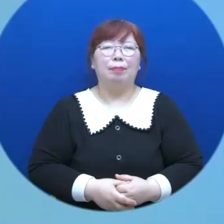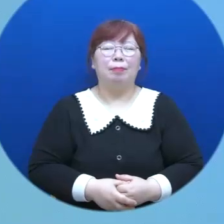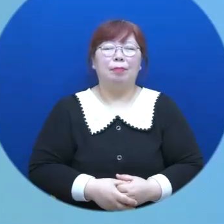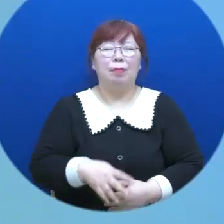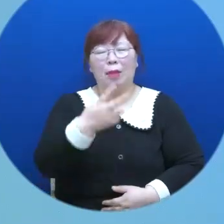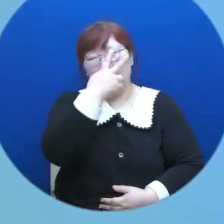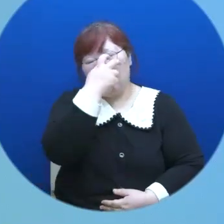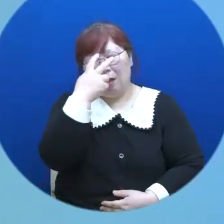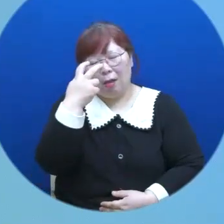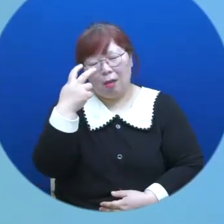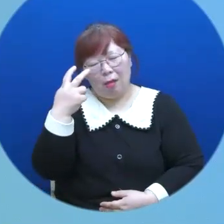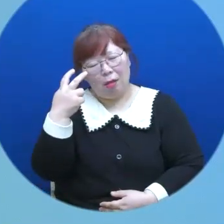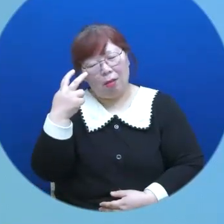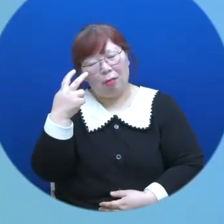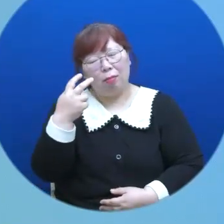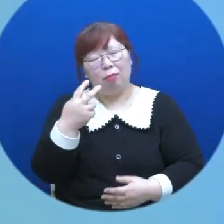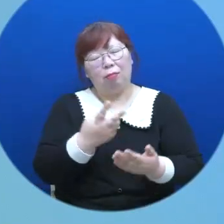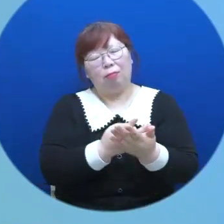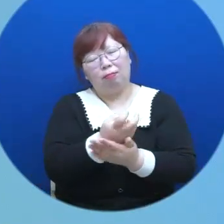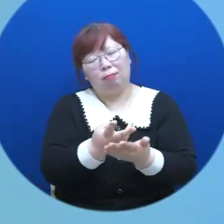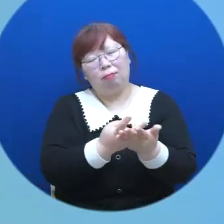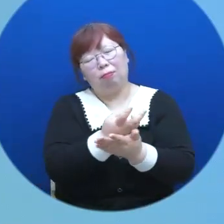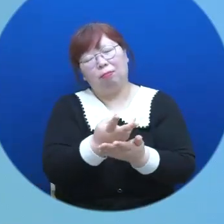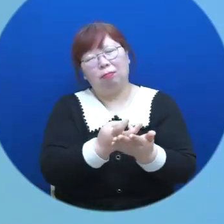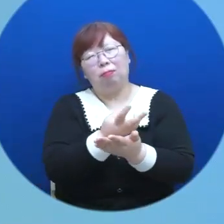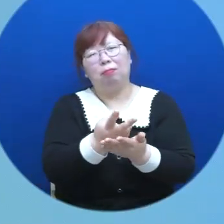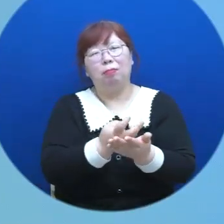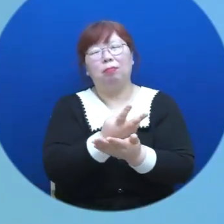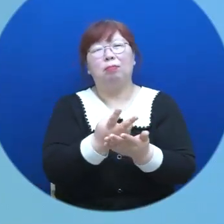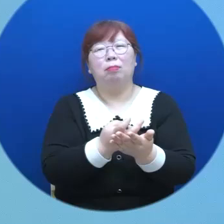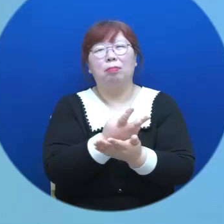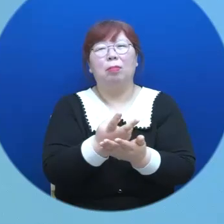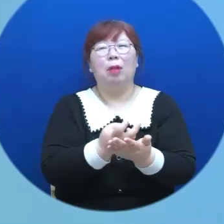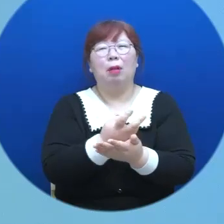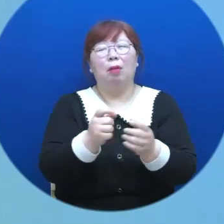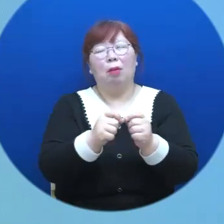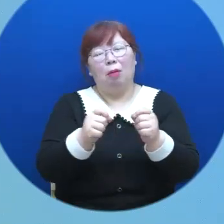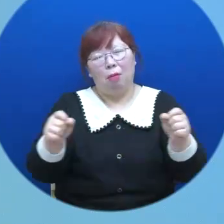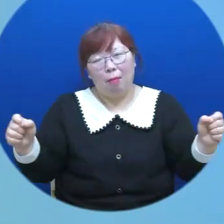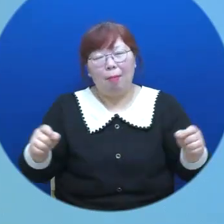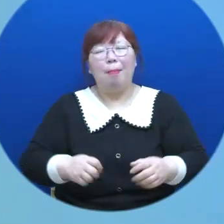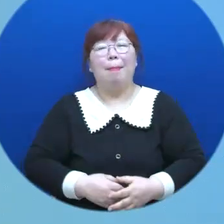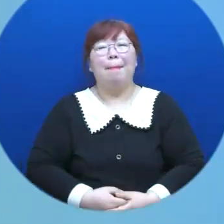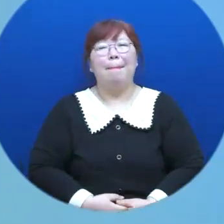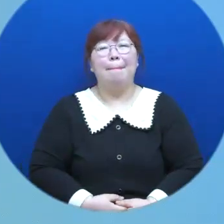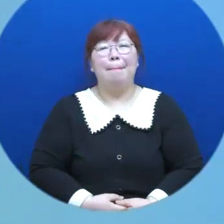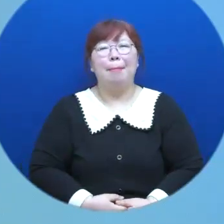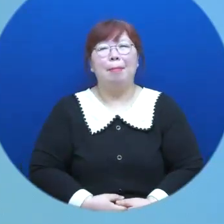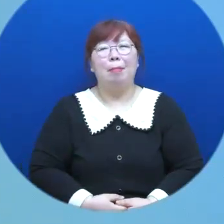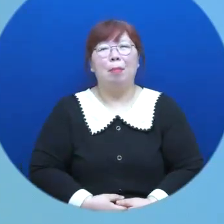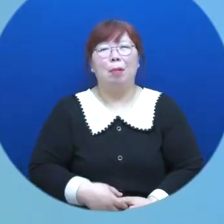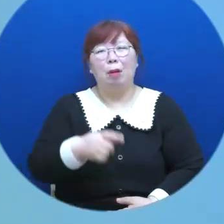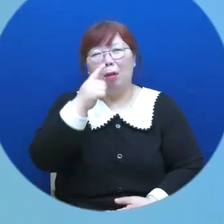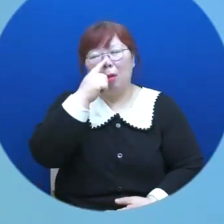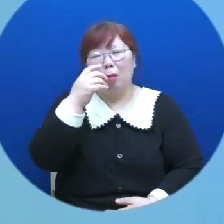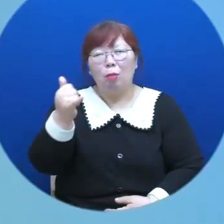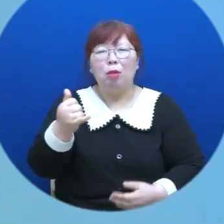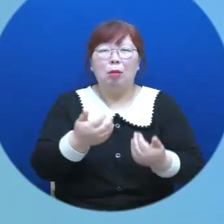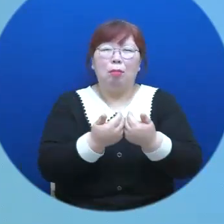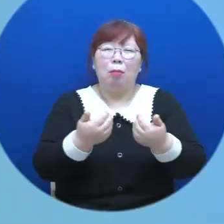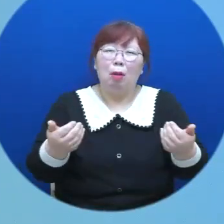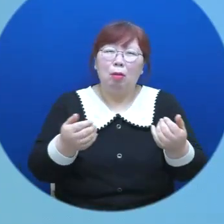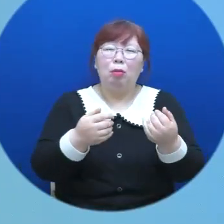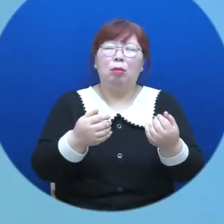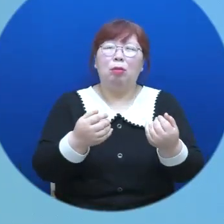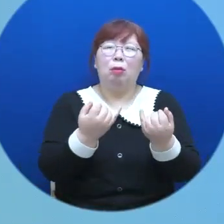잠자리에 들어 잠을 이루지 못하는 시간을 날마다 보냈다는 거죠. 엄마 아빠 헤어지면 나는 어떻게